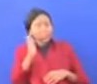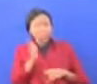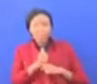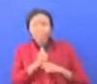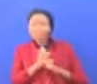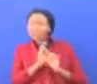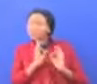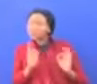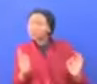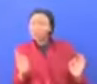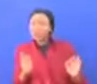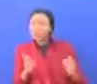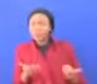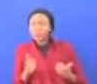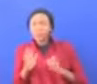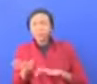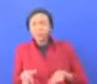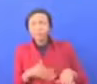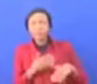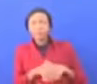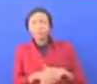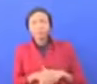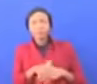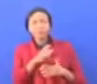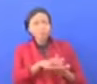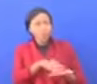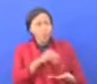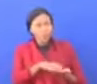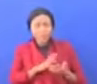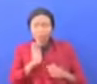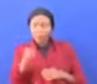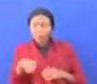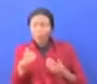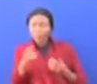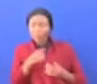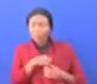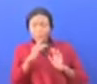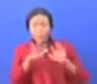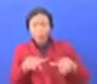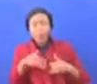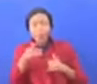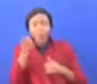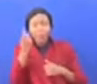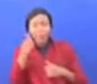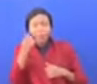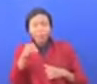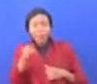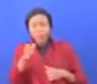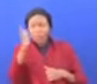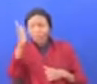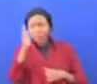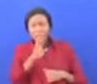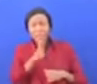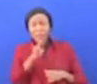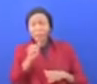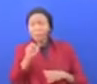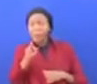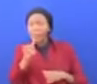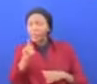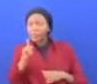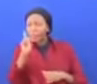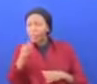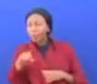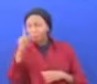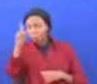vizuri sana. Lakini katika swala ardhi na mgodi, mimi kama mbunge wa Tarime vijijini ambako Barrick ipo, kwa kweli nimefanya kazi kubwa sana